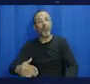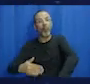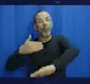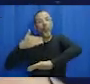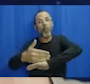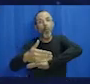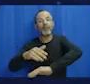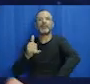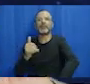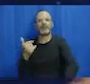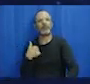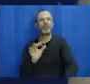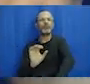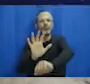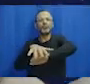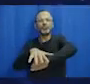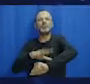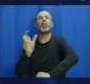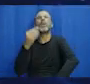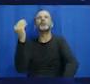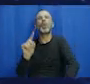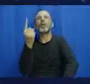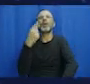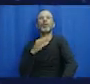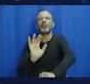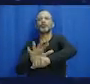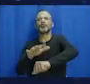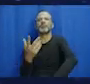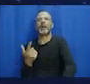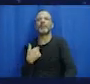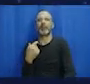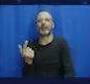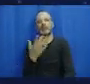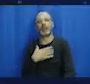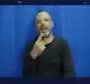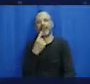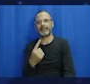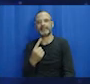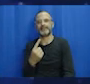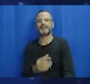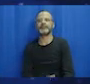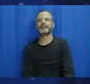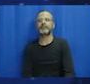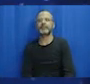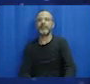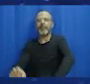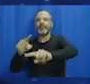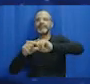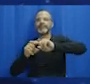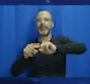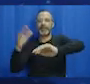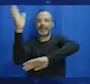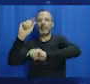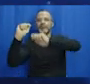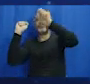كل بلوي بيصير بهالدولة إحنا نتأثر يعني كل بلوي طبعاً. يا ريت إحنا يعني. ولهذا أود أن أقول إنه مؤشرات إنه هذه الدولة